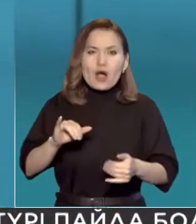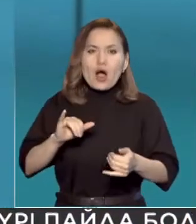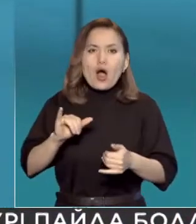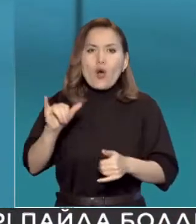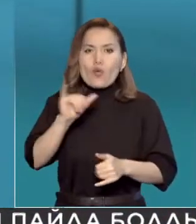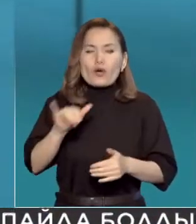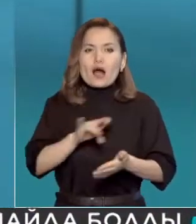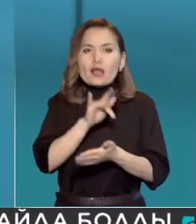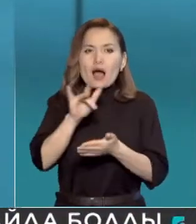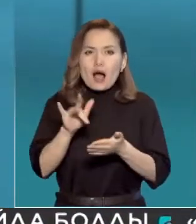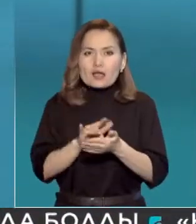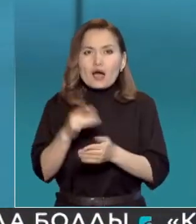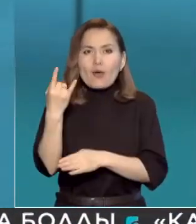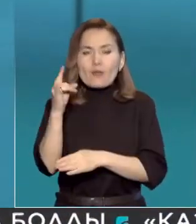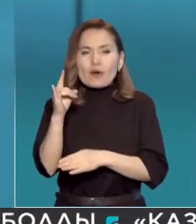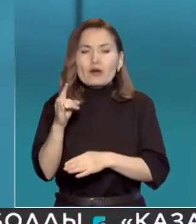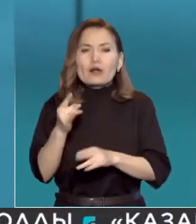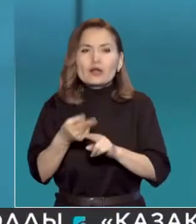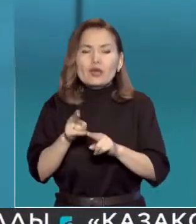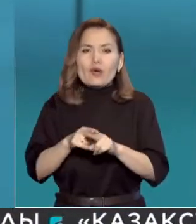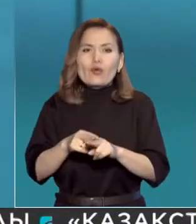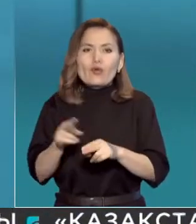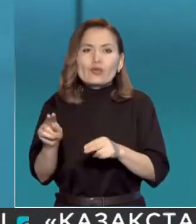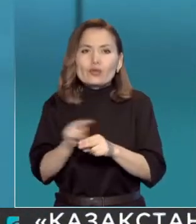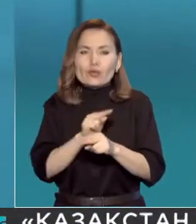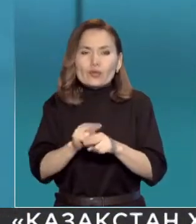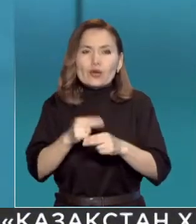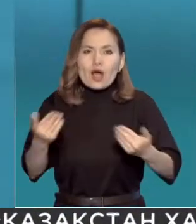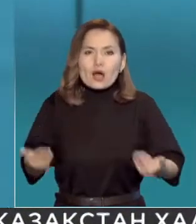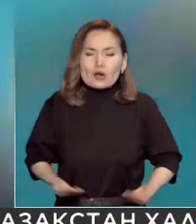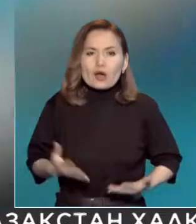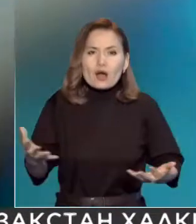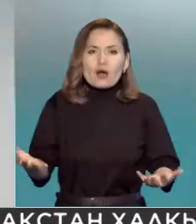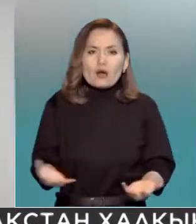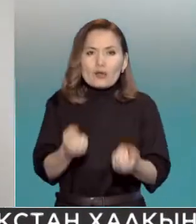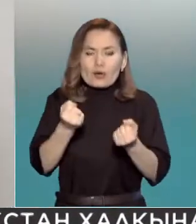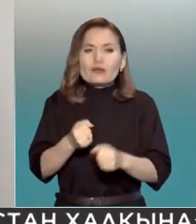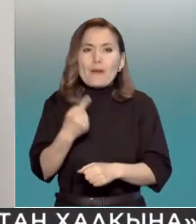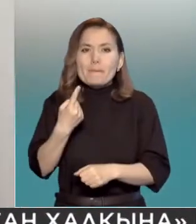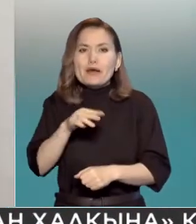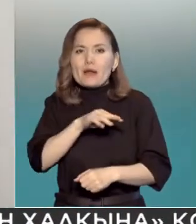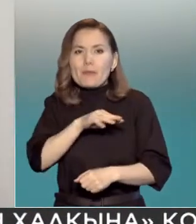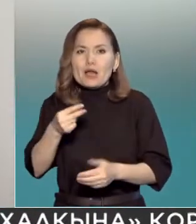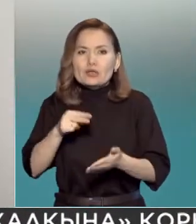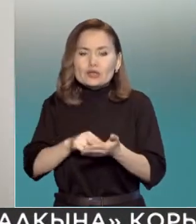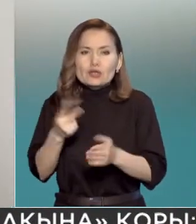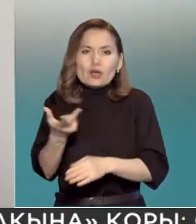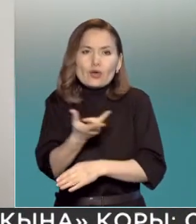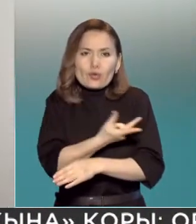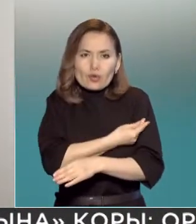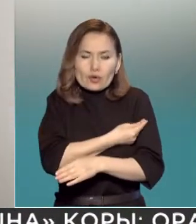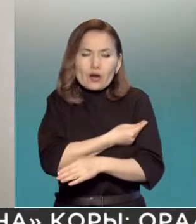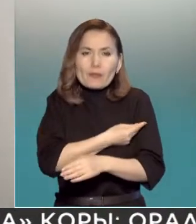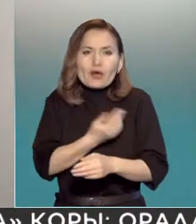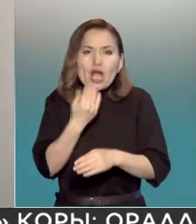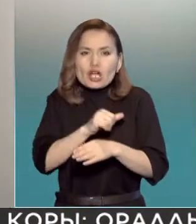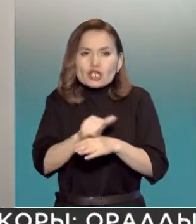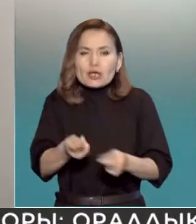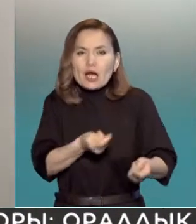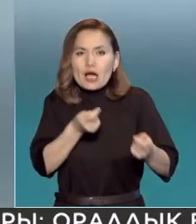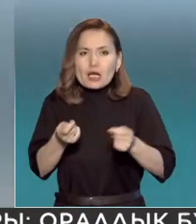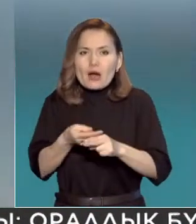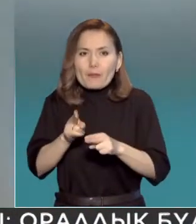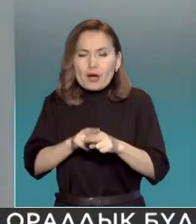Оралдық бүлдіршінге құны 1 миллиард теңге тұратын екпе салында препарат Қазақстанда тіркелмеген. Мұндай ем-дом өте қымбат саналады.